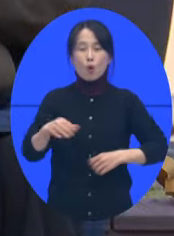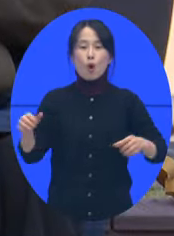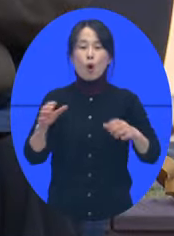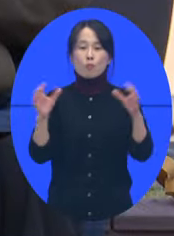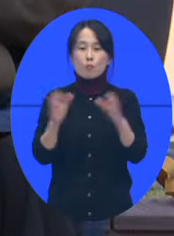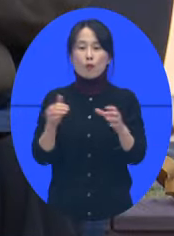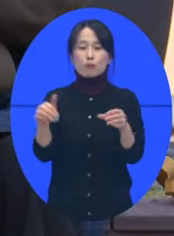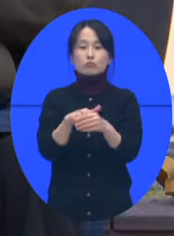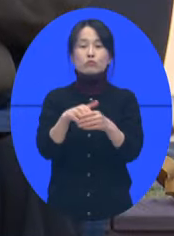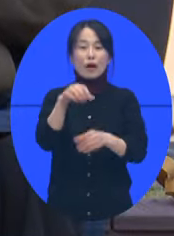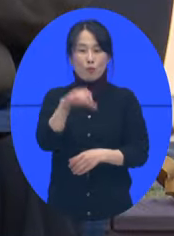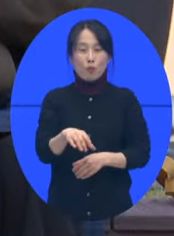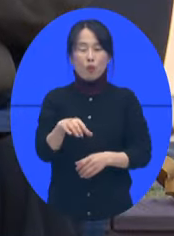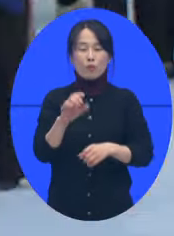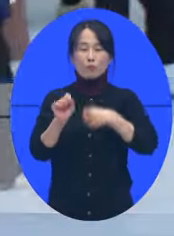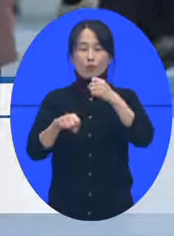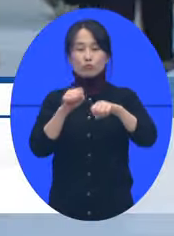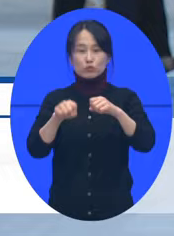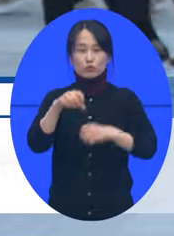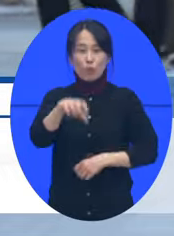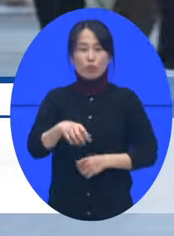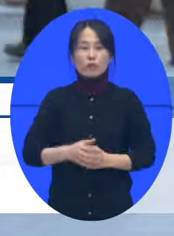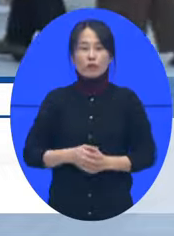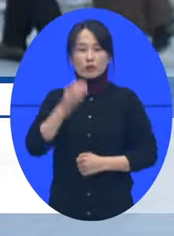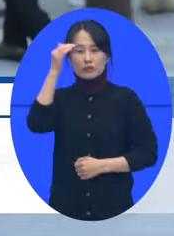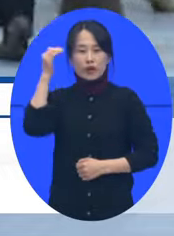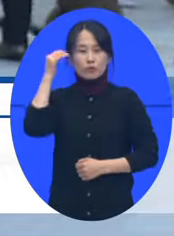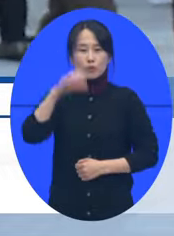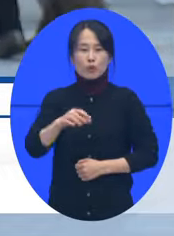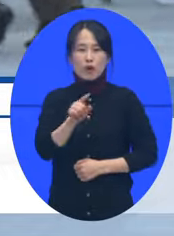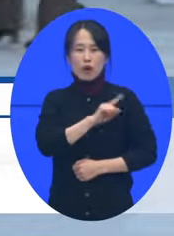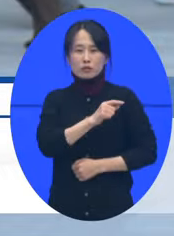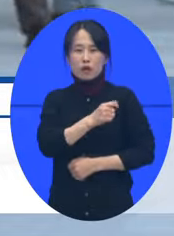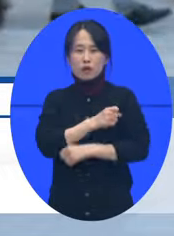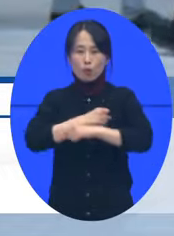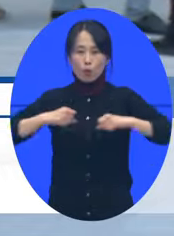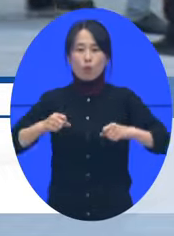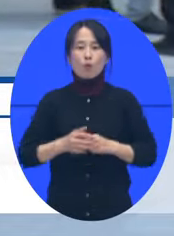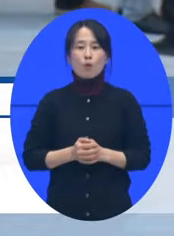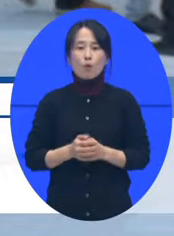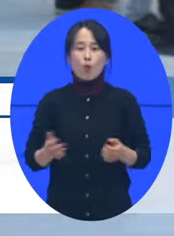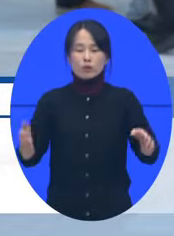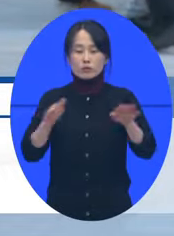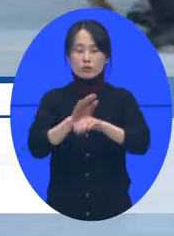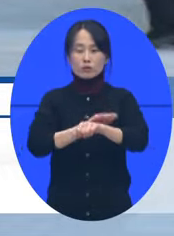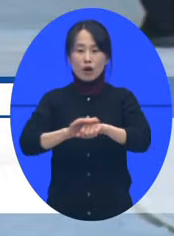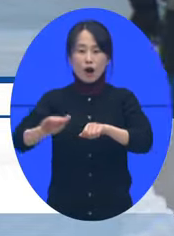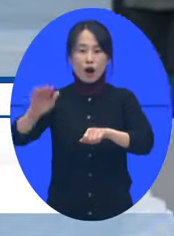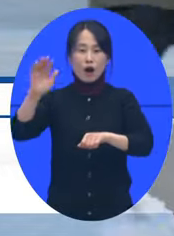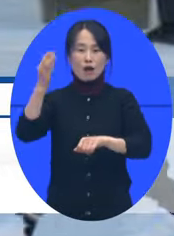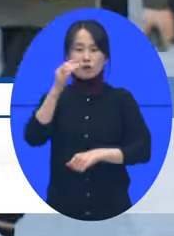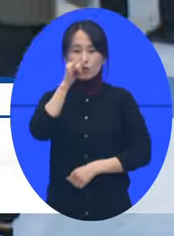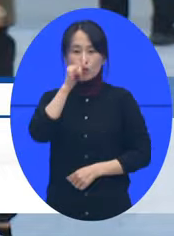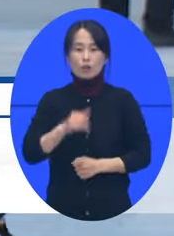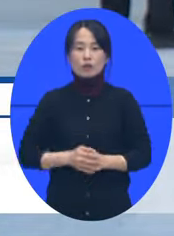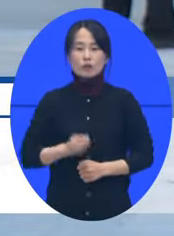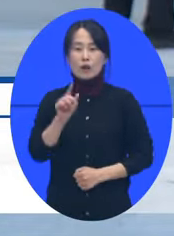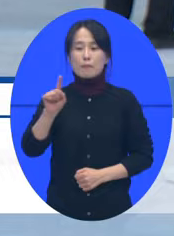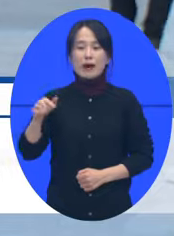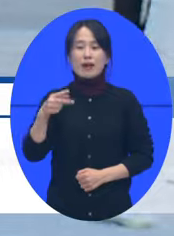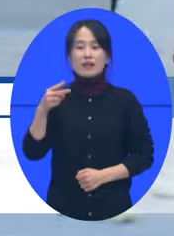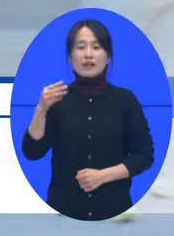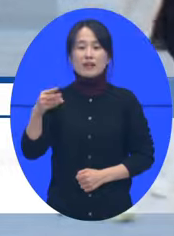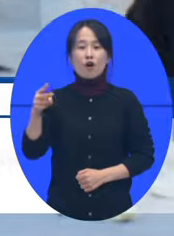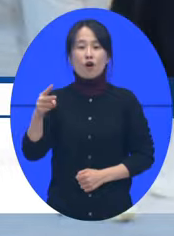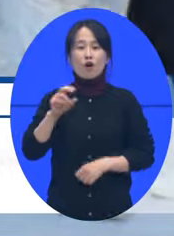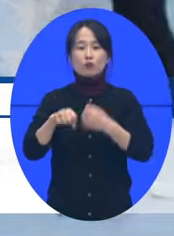복합 문화공간. 반려마루는 대한민국에서 가장 규모가 크고 시설이 잘 된 우리